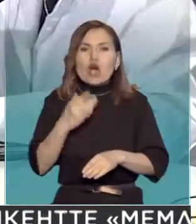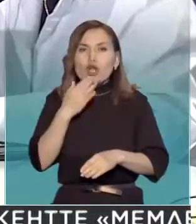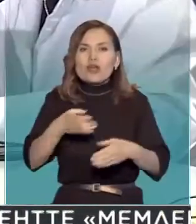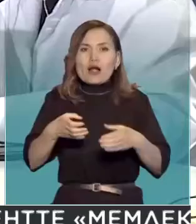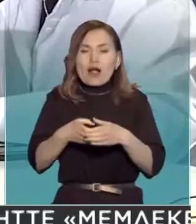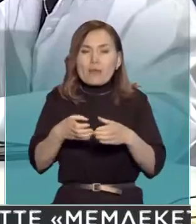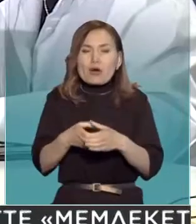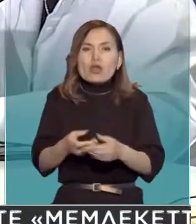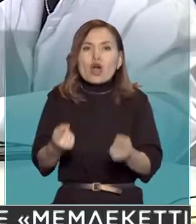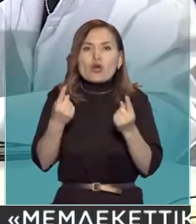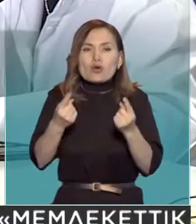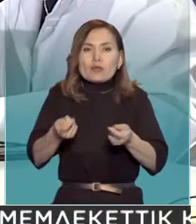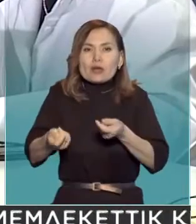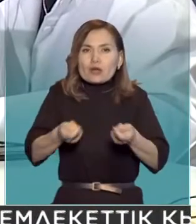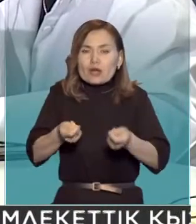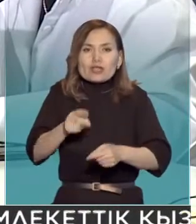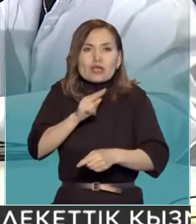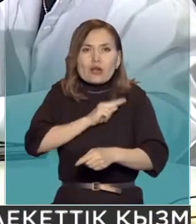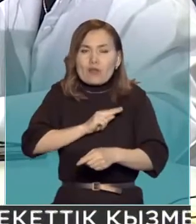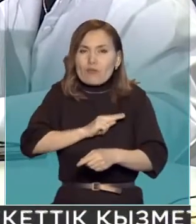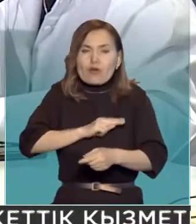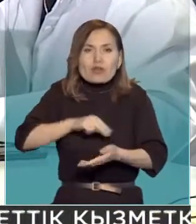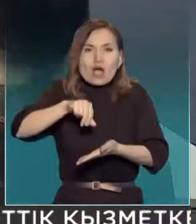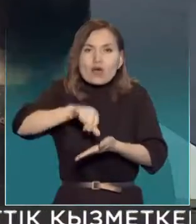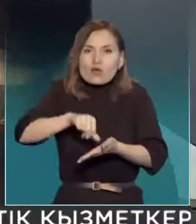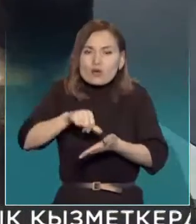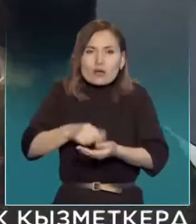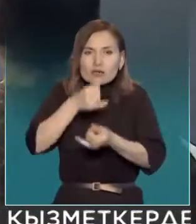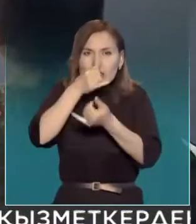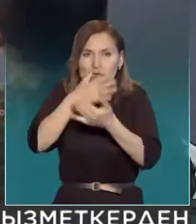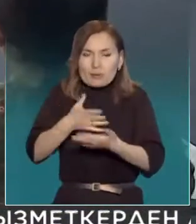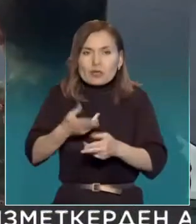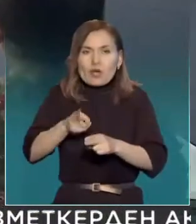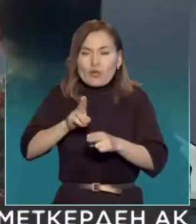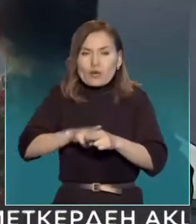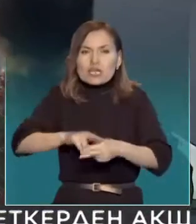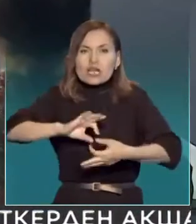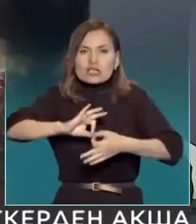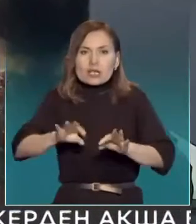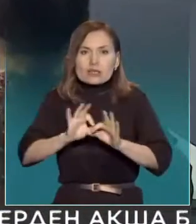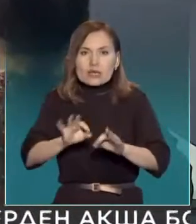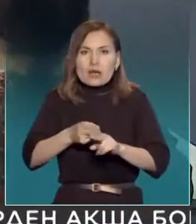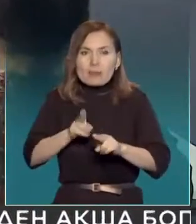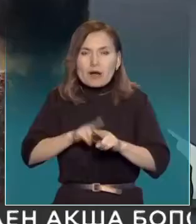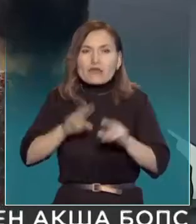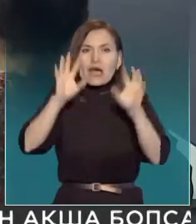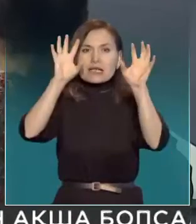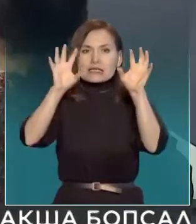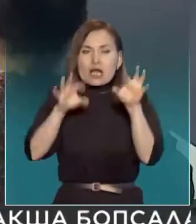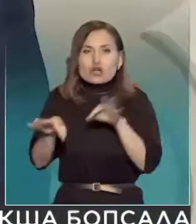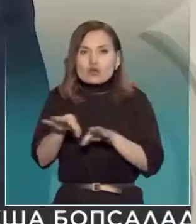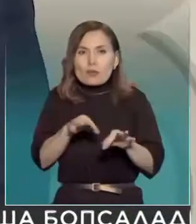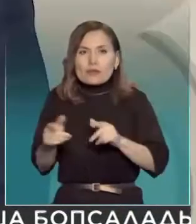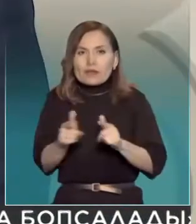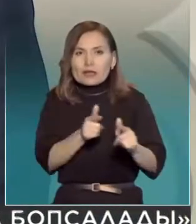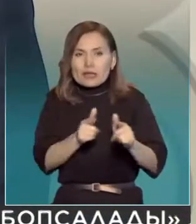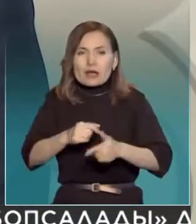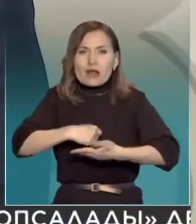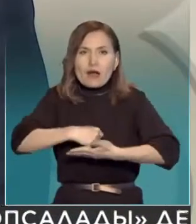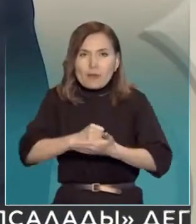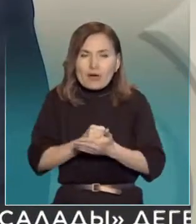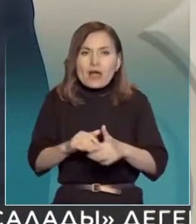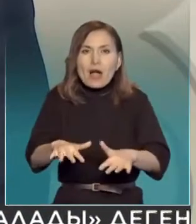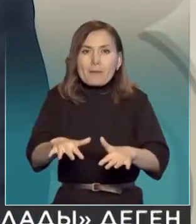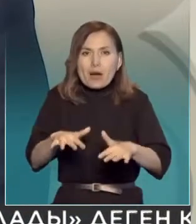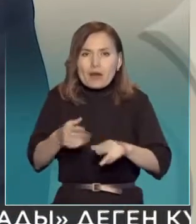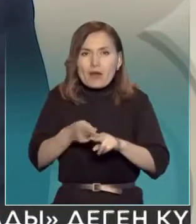басшылық қызметке жол жоқ. Министр суперпрезиденттік пен президенттік форманың аражігінде түсіндірді. Саң жобалары қазір дайындалып жатыр. Парламенттің қарауына